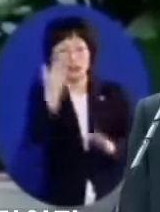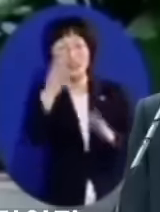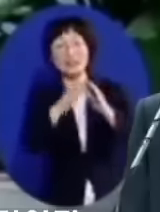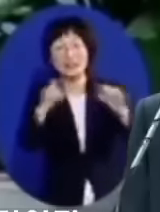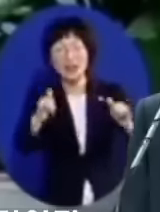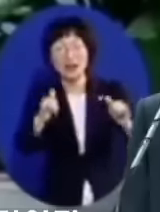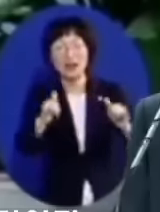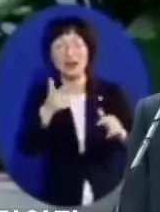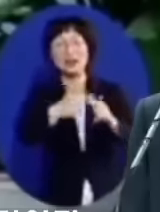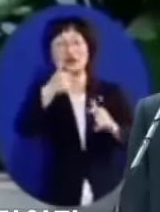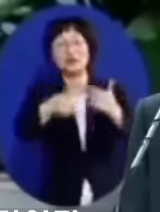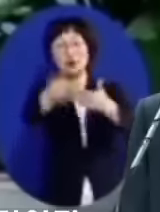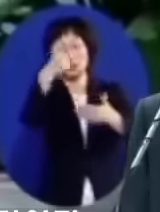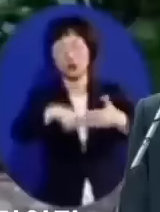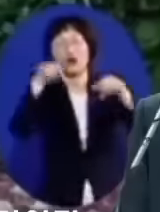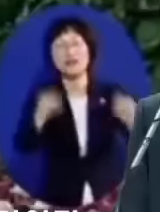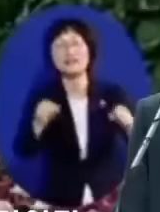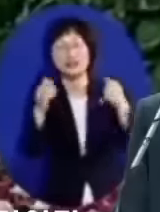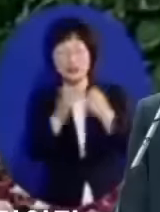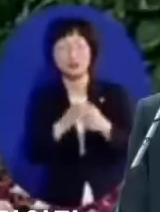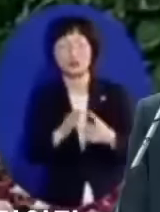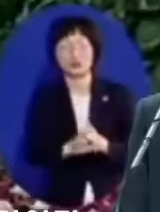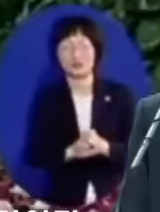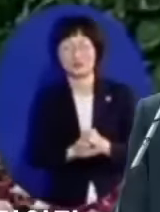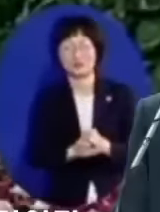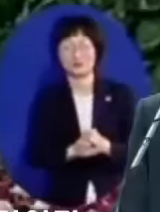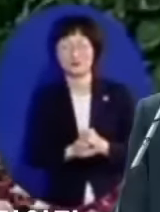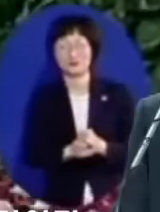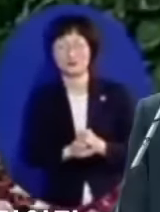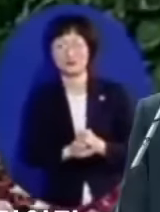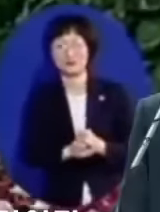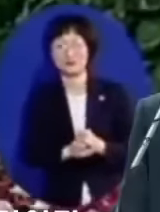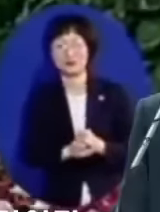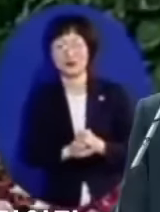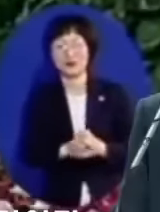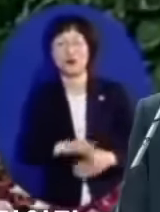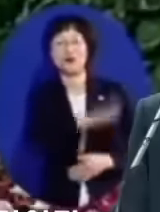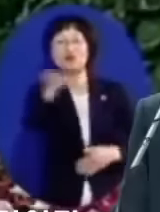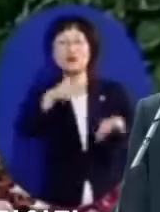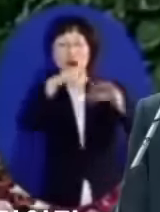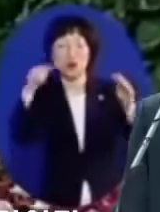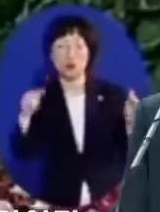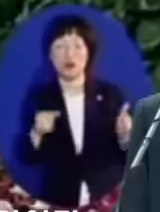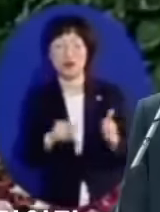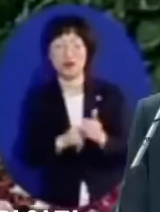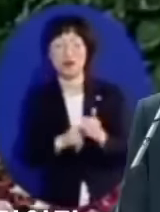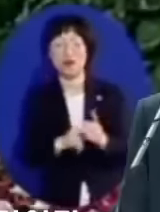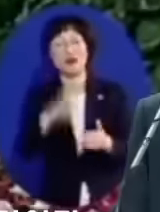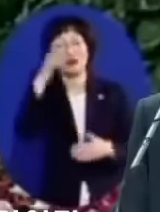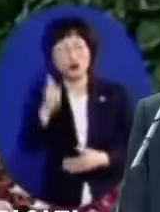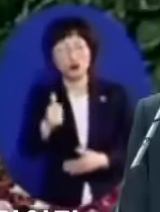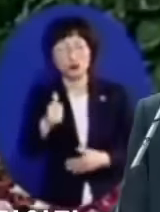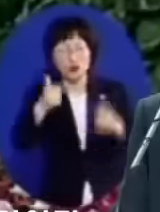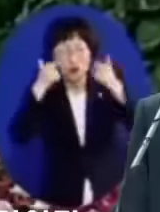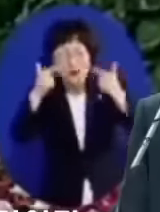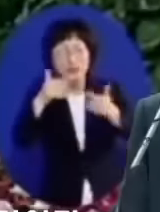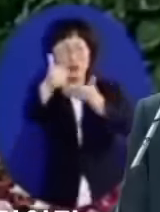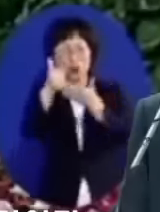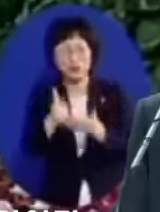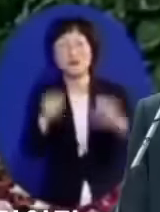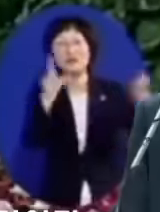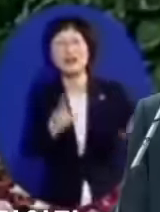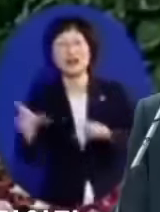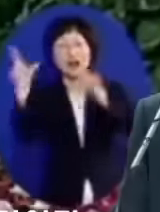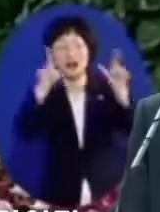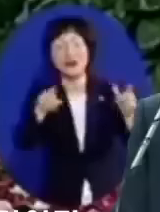우리 속에 와서 계시기 때문인 것입니다. 우리 마음에 주인을 우리가 확실히 모시는 생활이